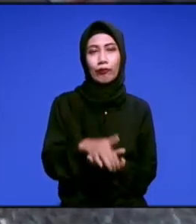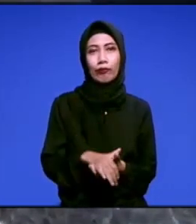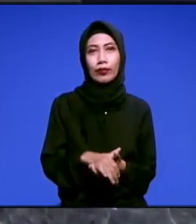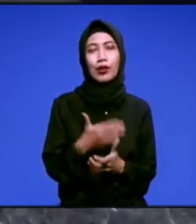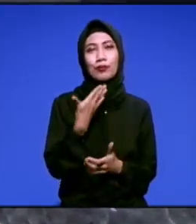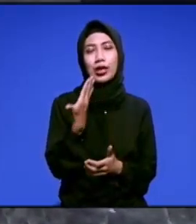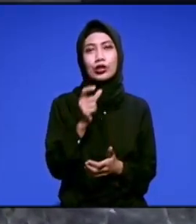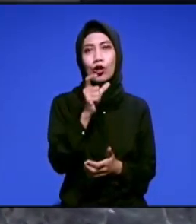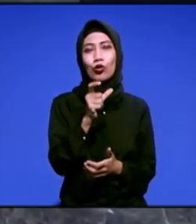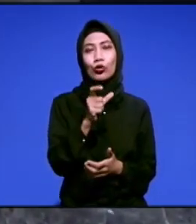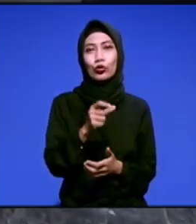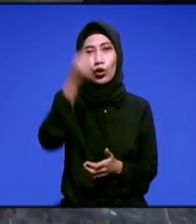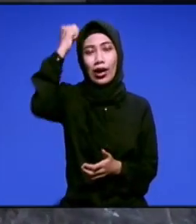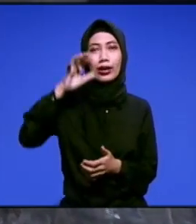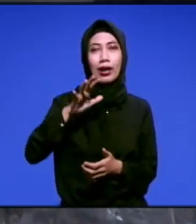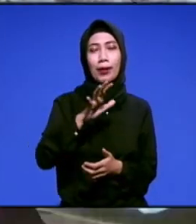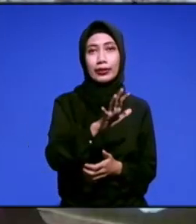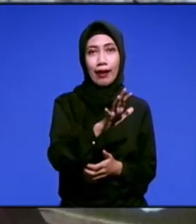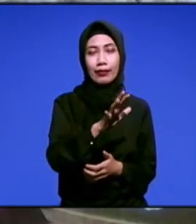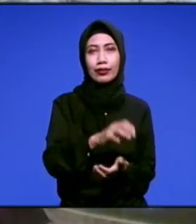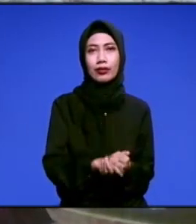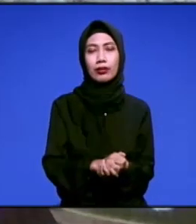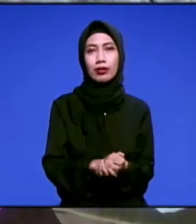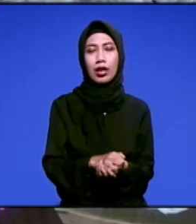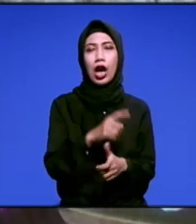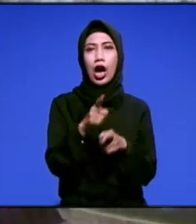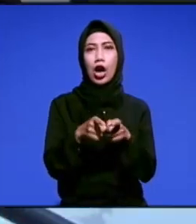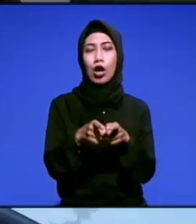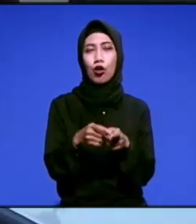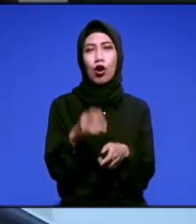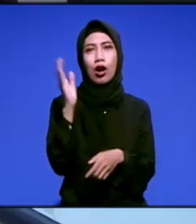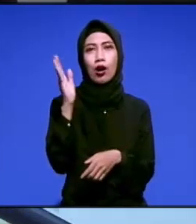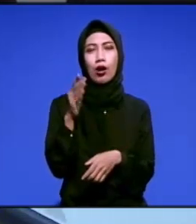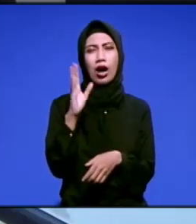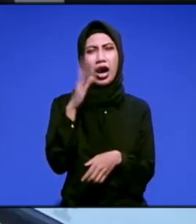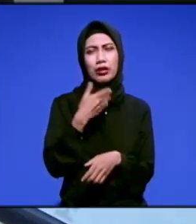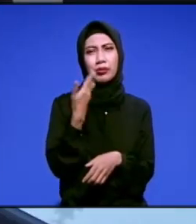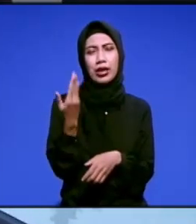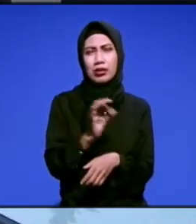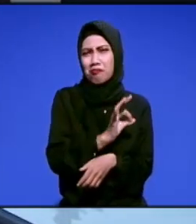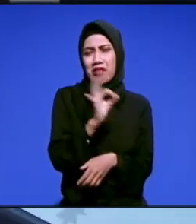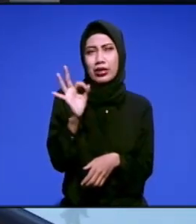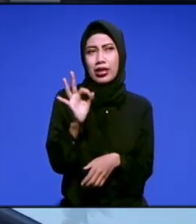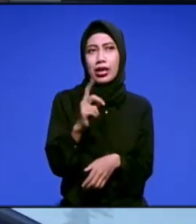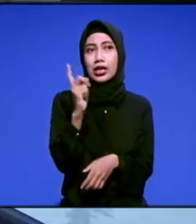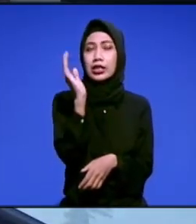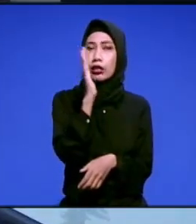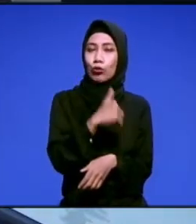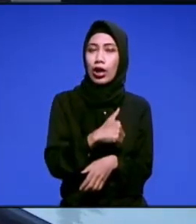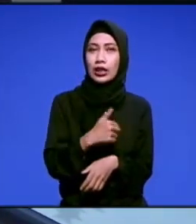Ramadhan bulan romadhan puasa 2012 disebut Berapa kilo sehari